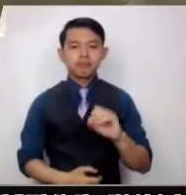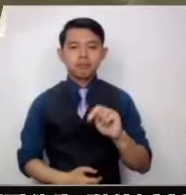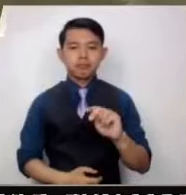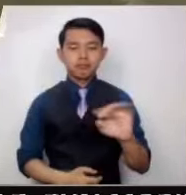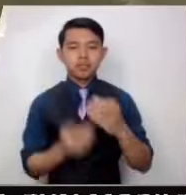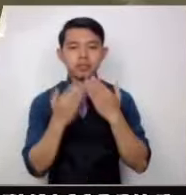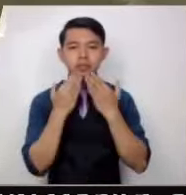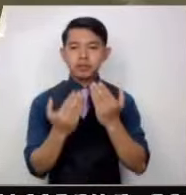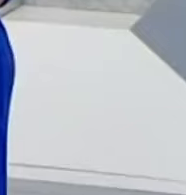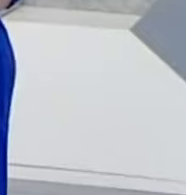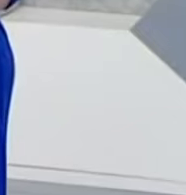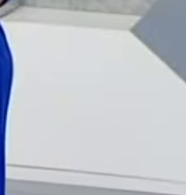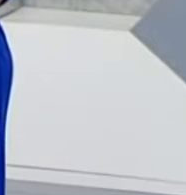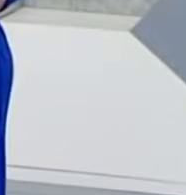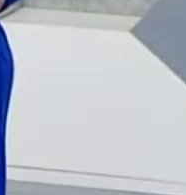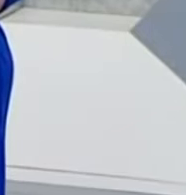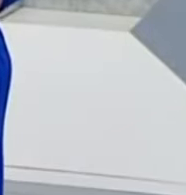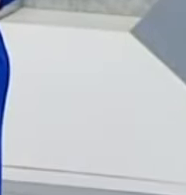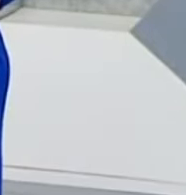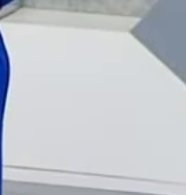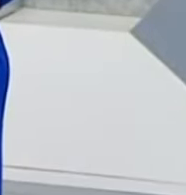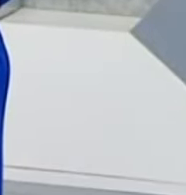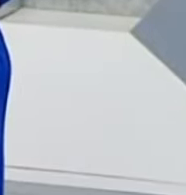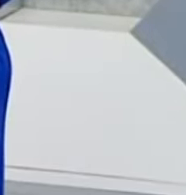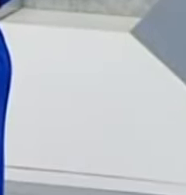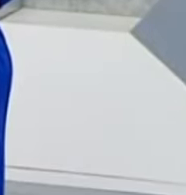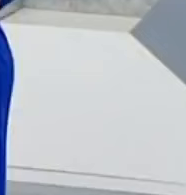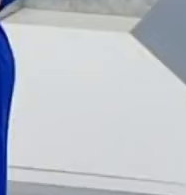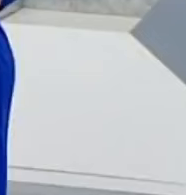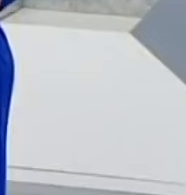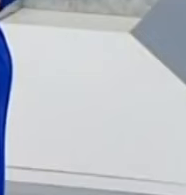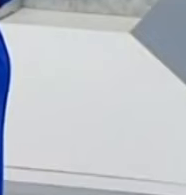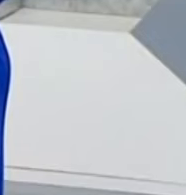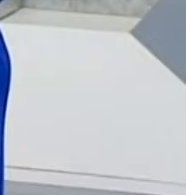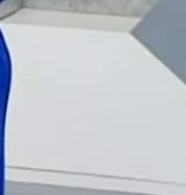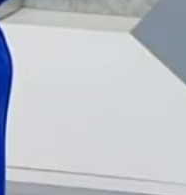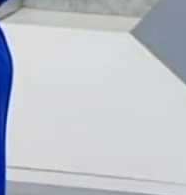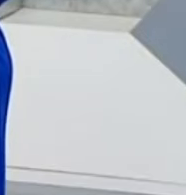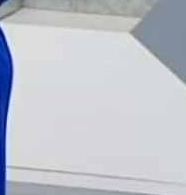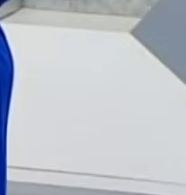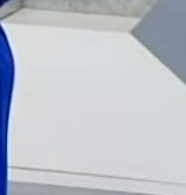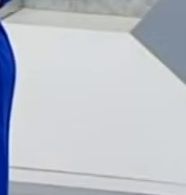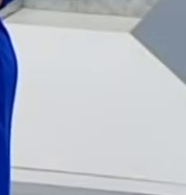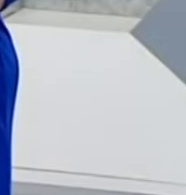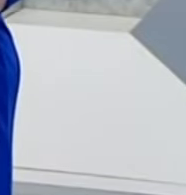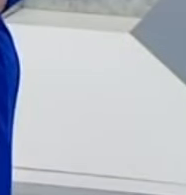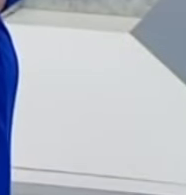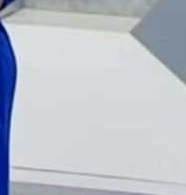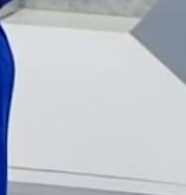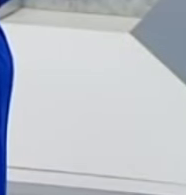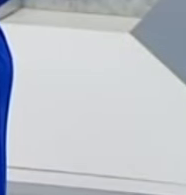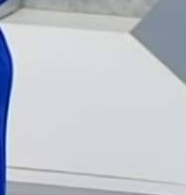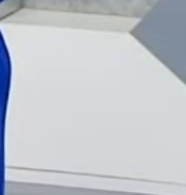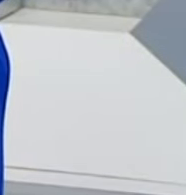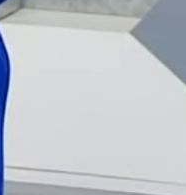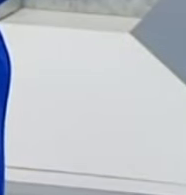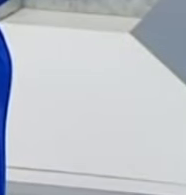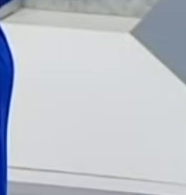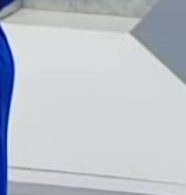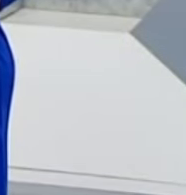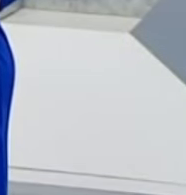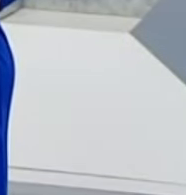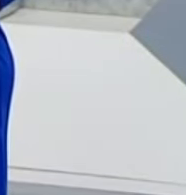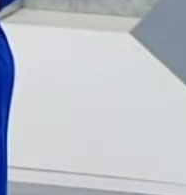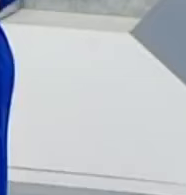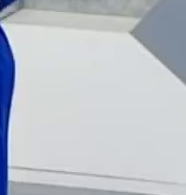Regional TV. Kapuso, para sa mga maiinit na balita, mag-subscribe sa GMA Integrated News sa YouTube. Sa mga